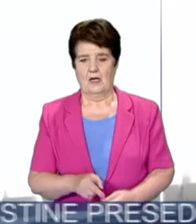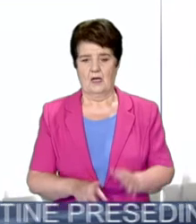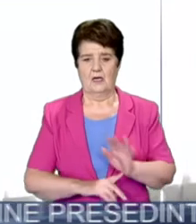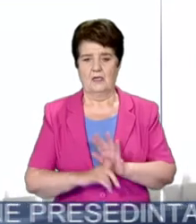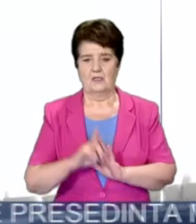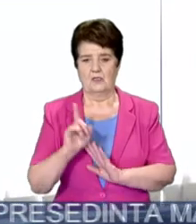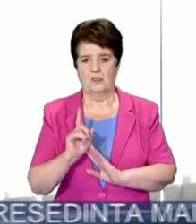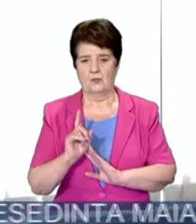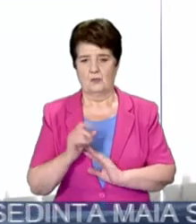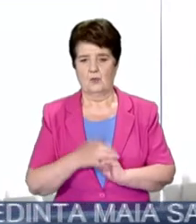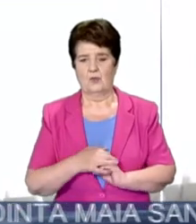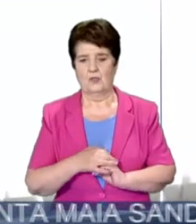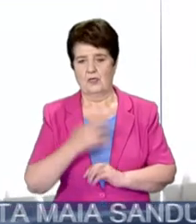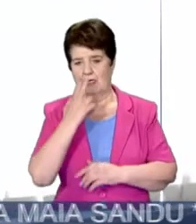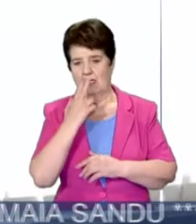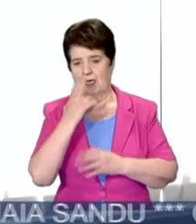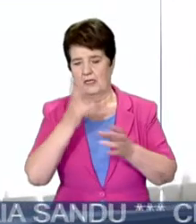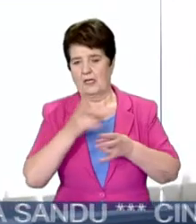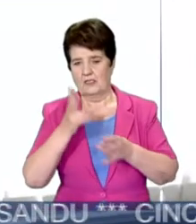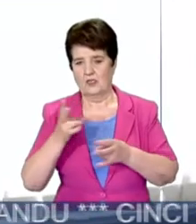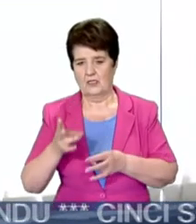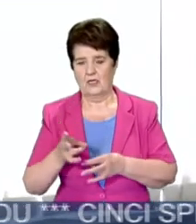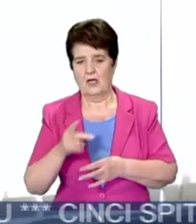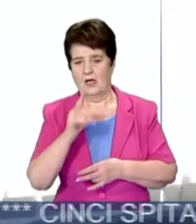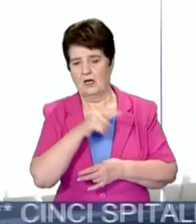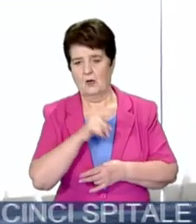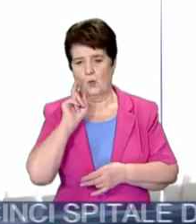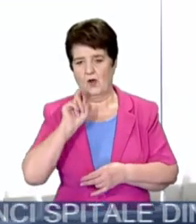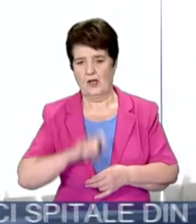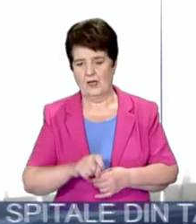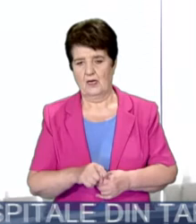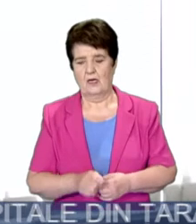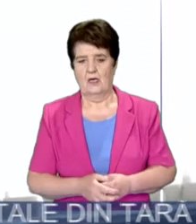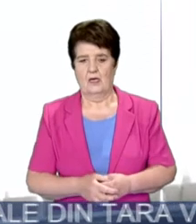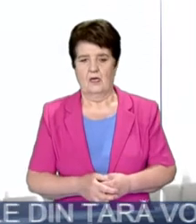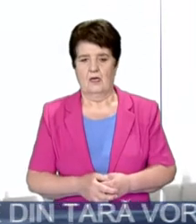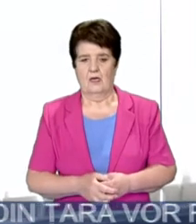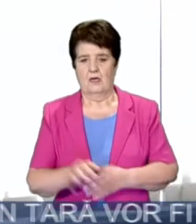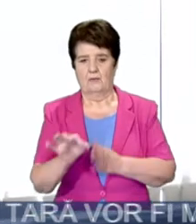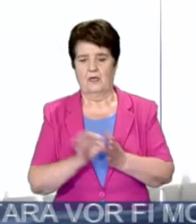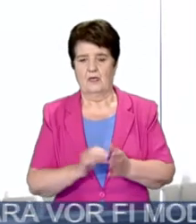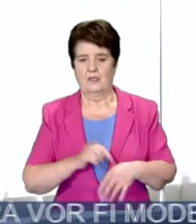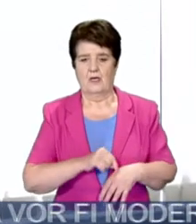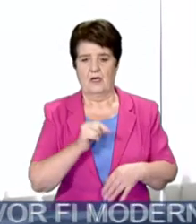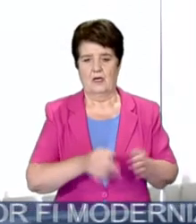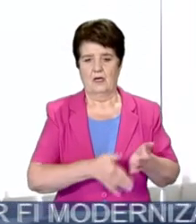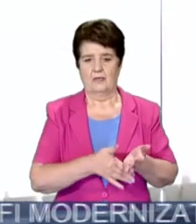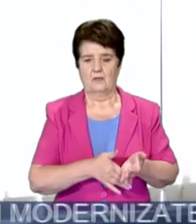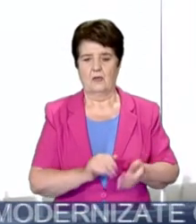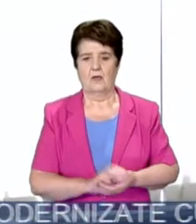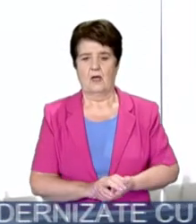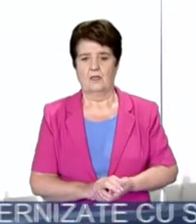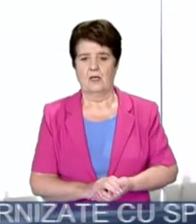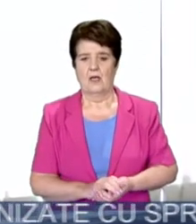început tragedia în Ucraina, imediat a reacționat